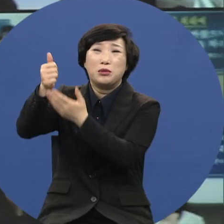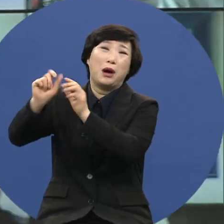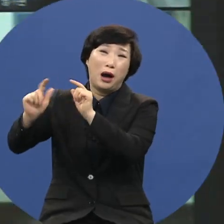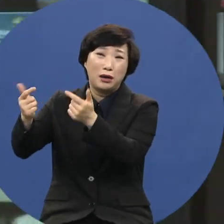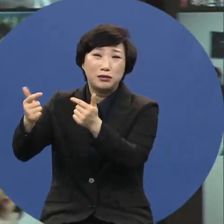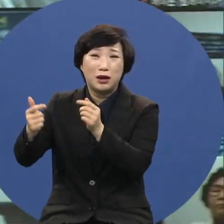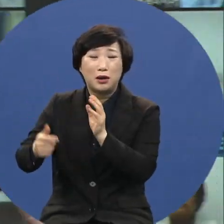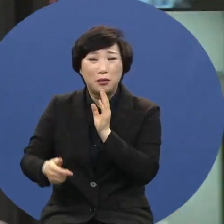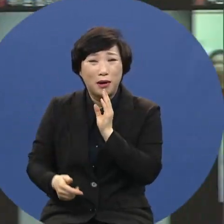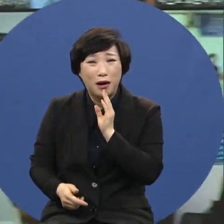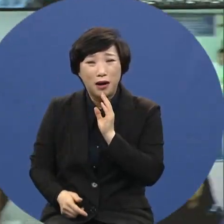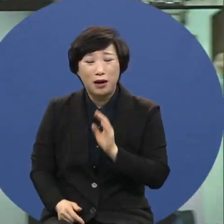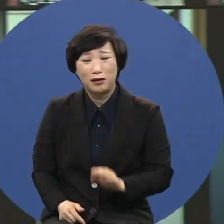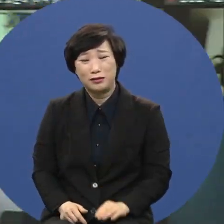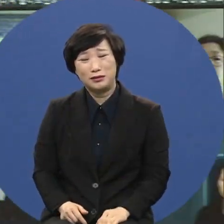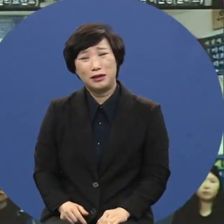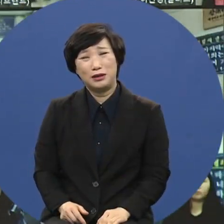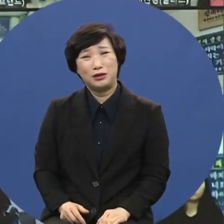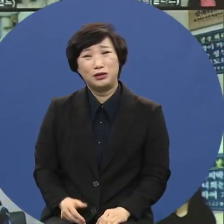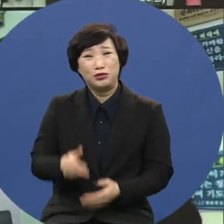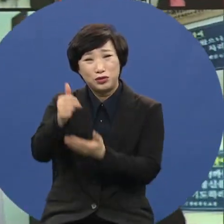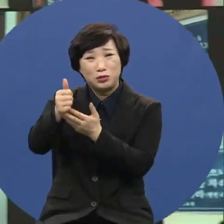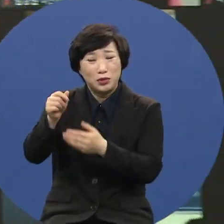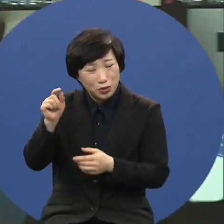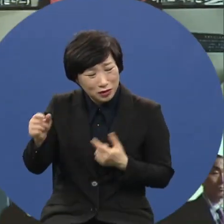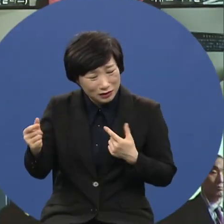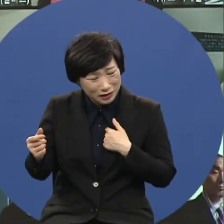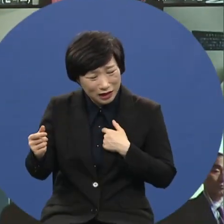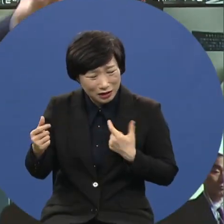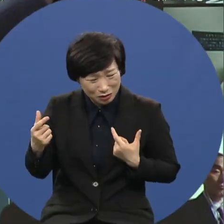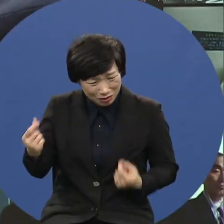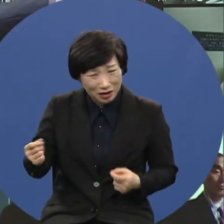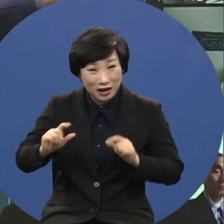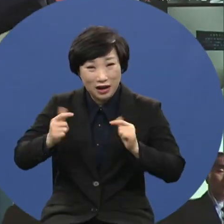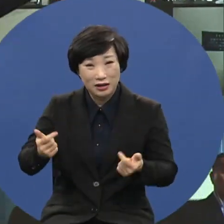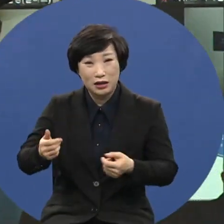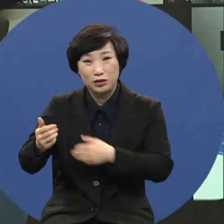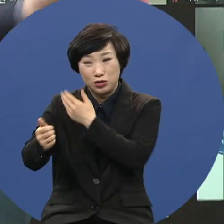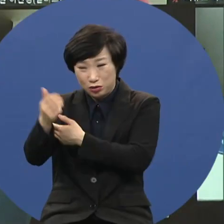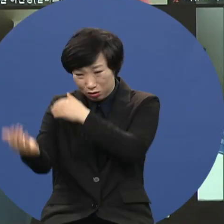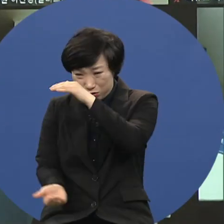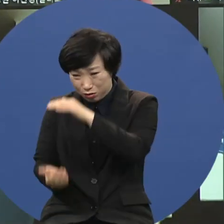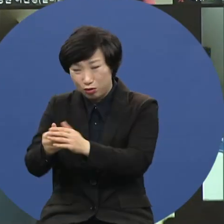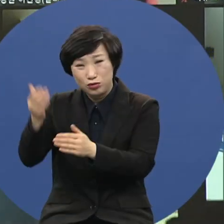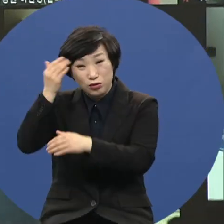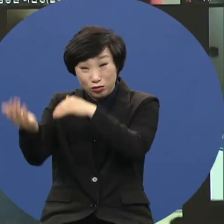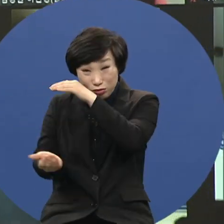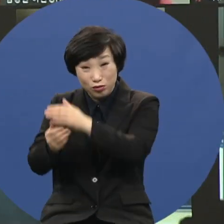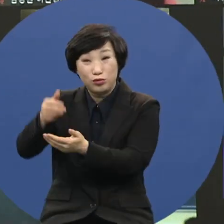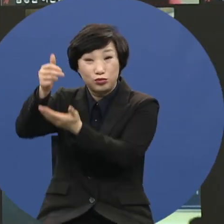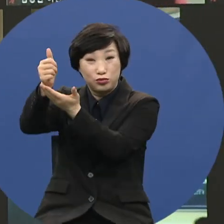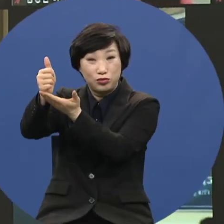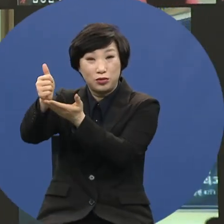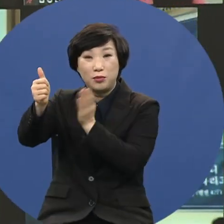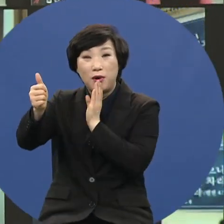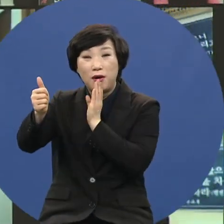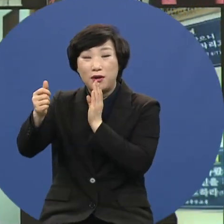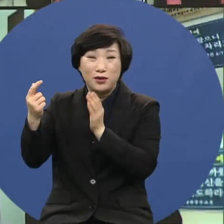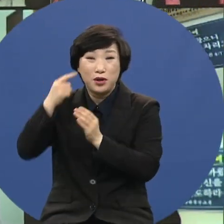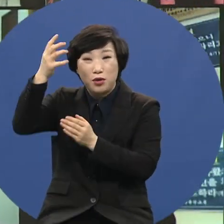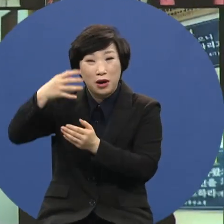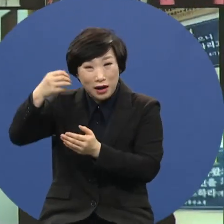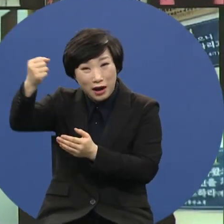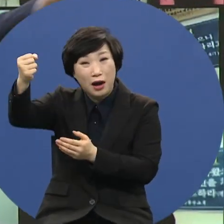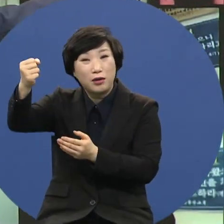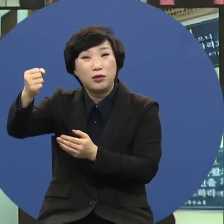그런데 주님은 그런 분이 아니요, 전능하신 분, 전지하신 분, 영광을